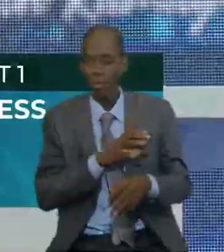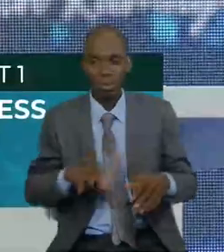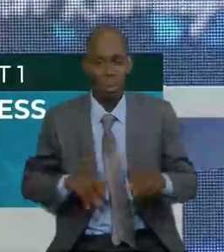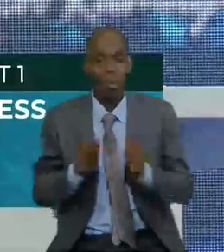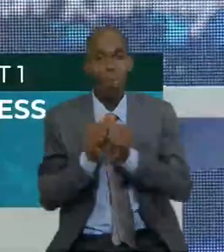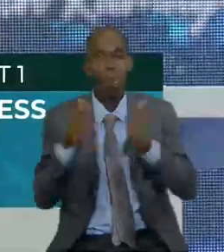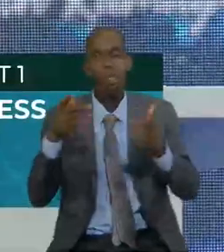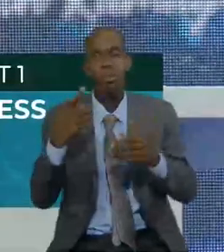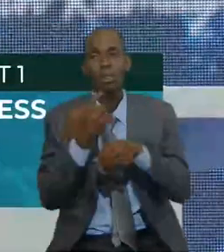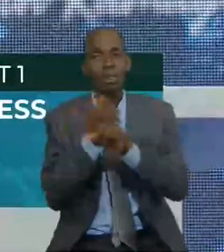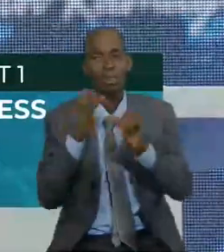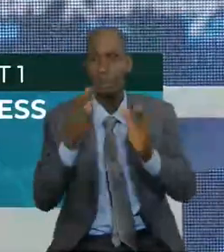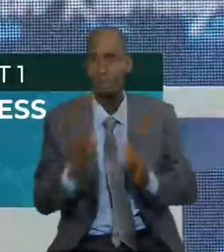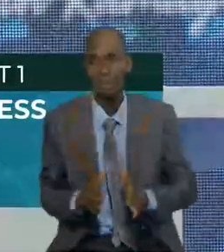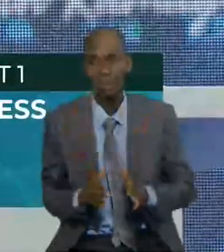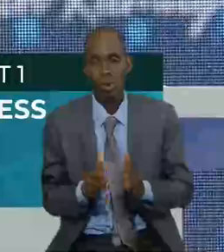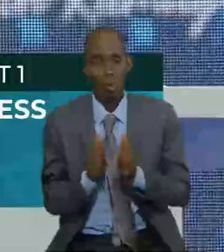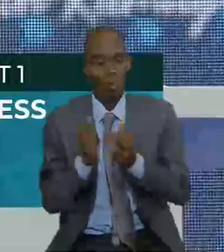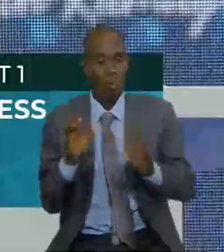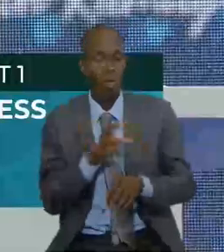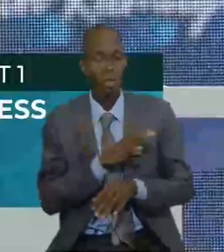le Sauveur